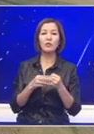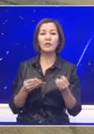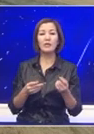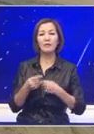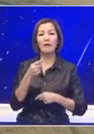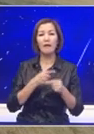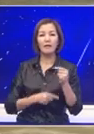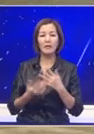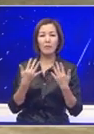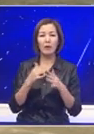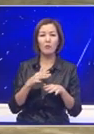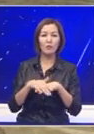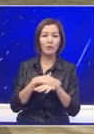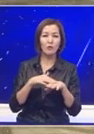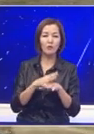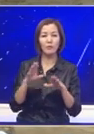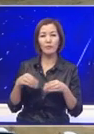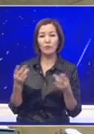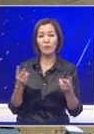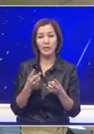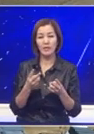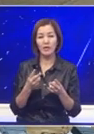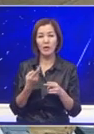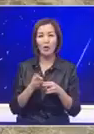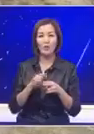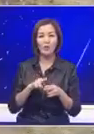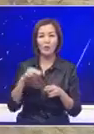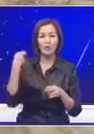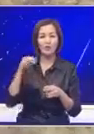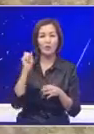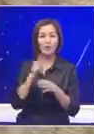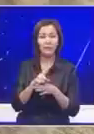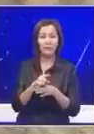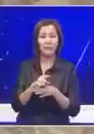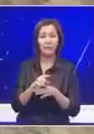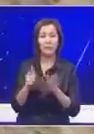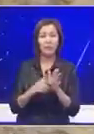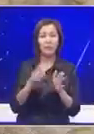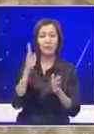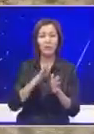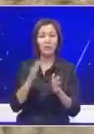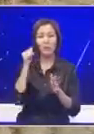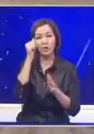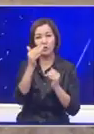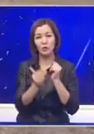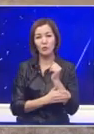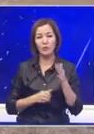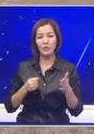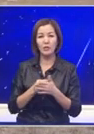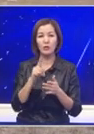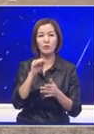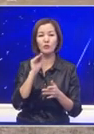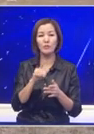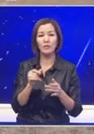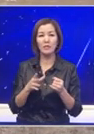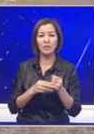қайтарып, оларды ауыл тұрғындарына қол жетінде ету керек. Бұл да президент тапсырмасы. Жетісу облысында жыл соңына дейін 100 мың гектар жер